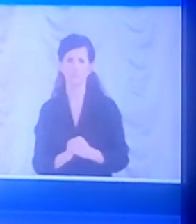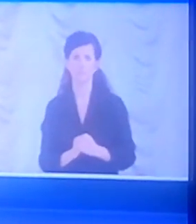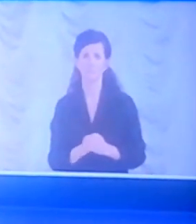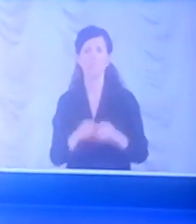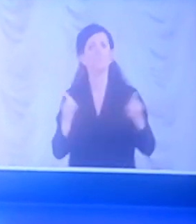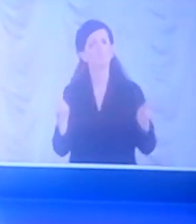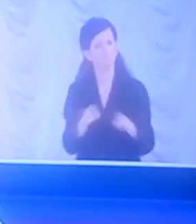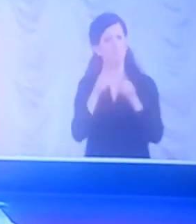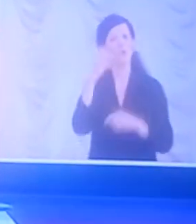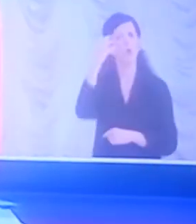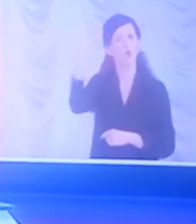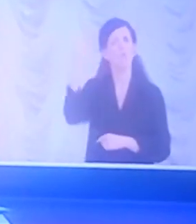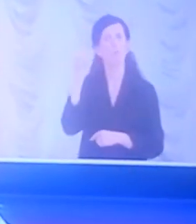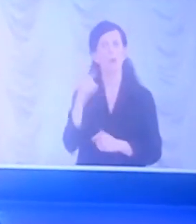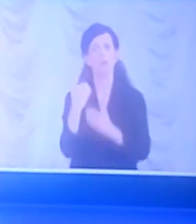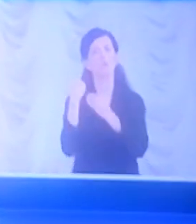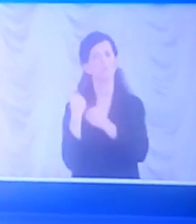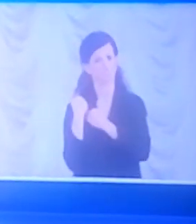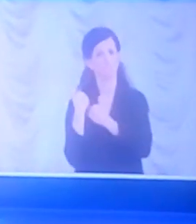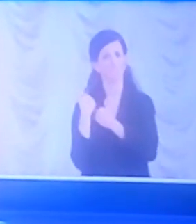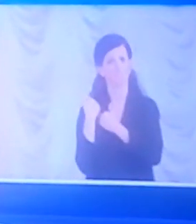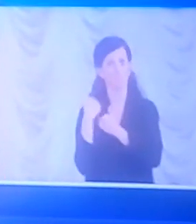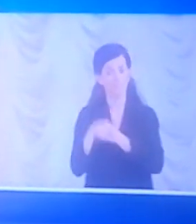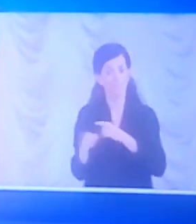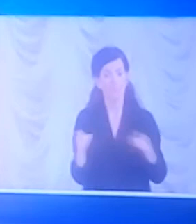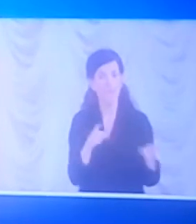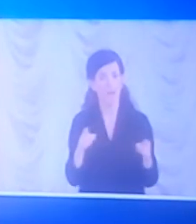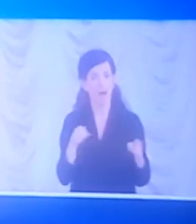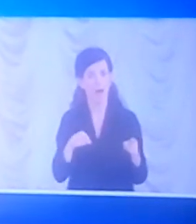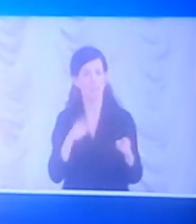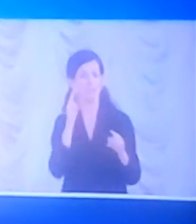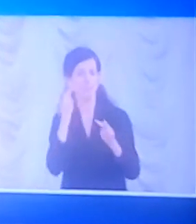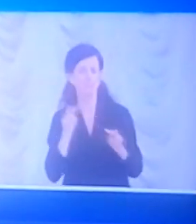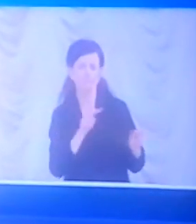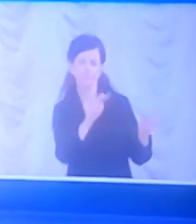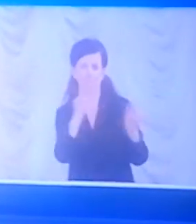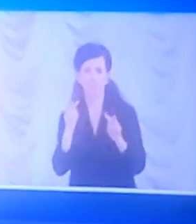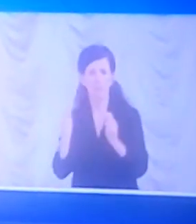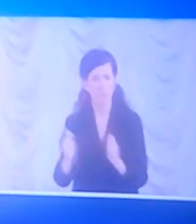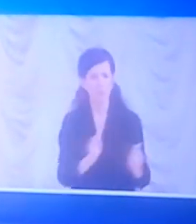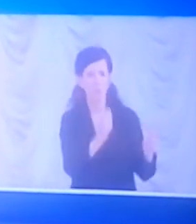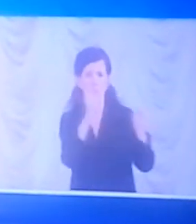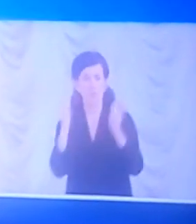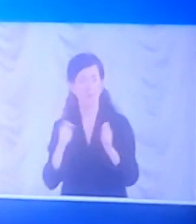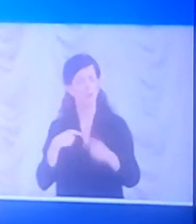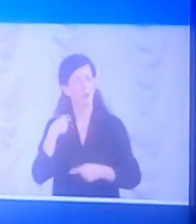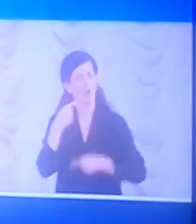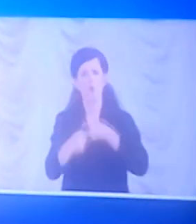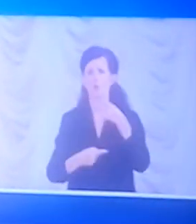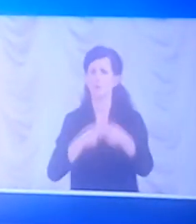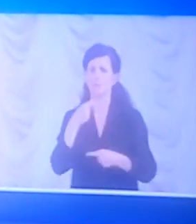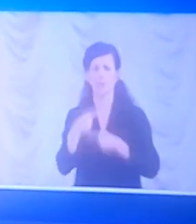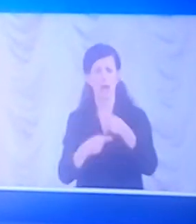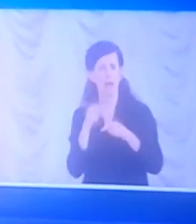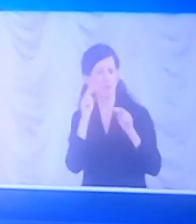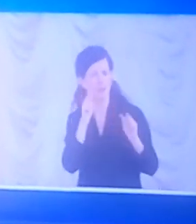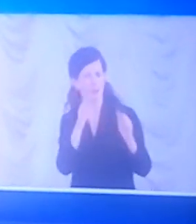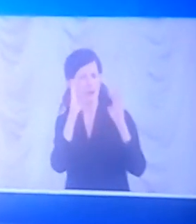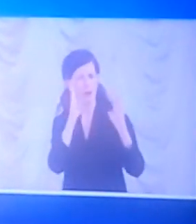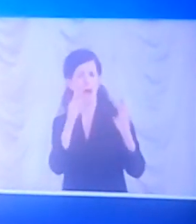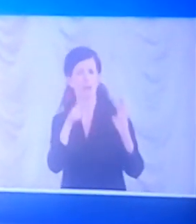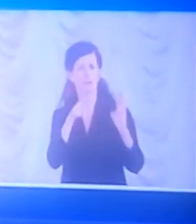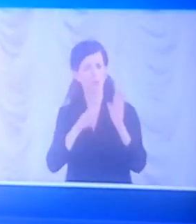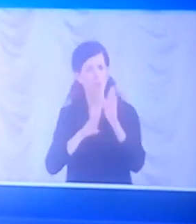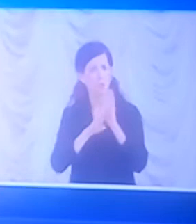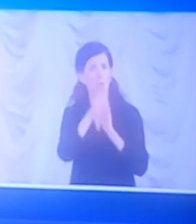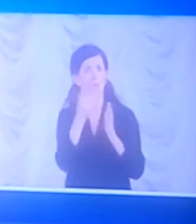compito specifico in questa nuova fase. Dovremo vigilare, monitorare costantemente affinché questa curva si mantenga sotto